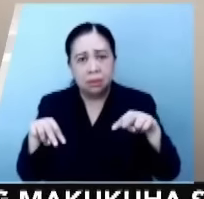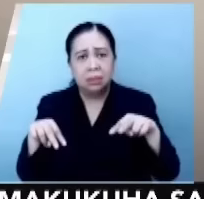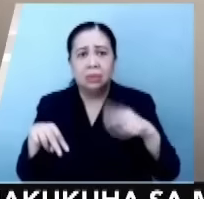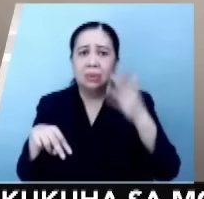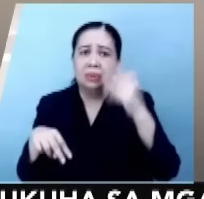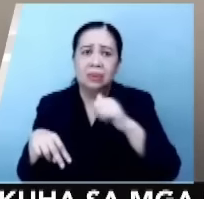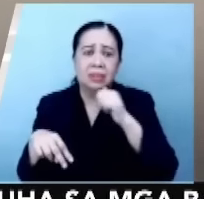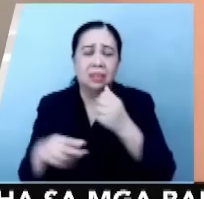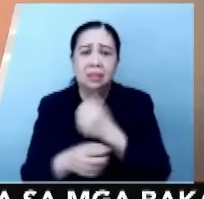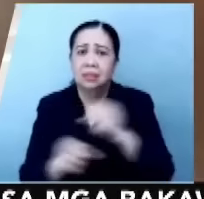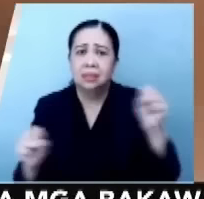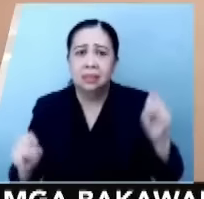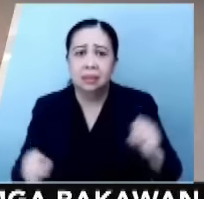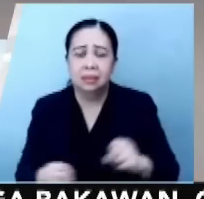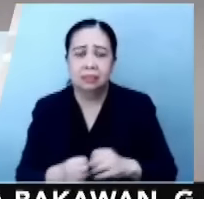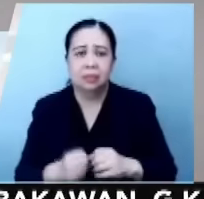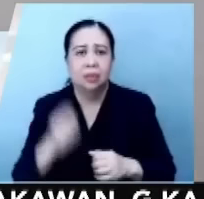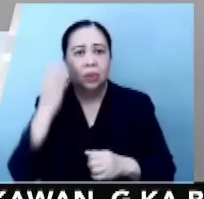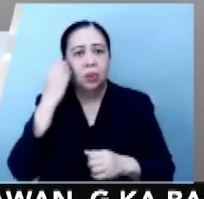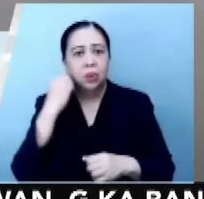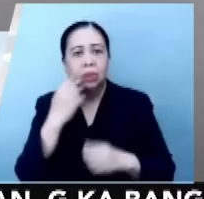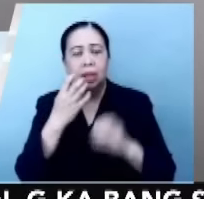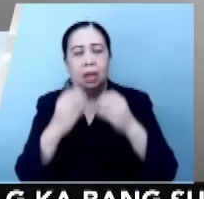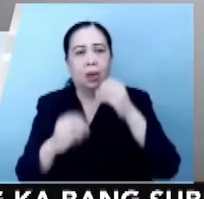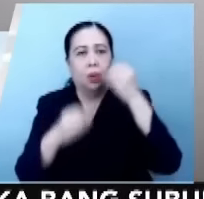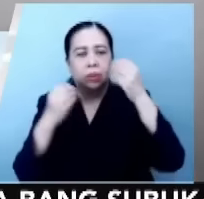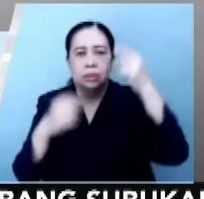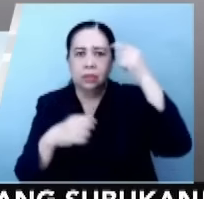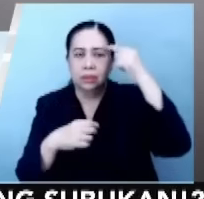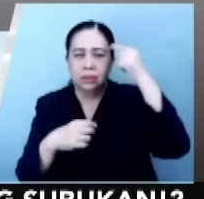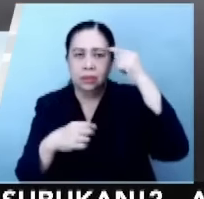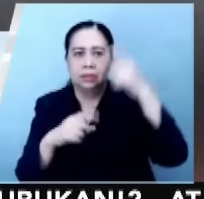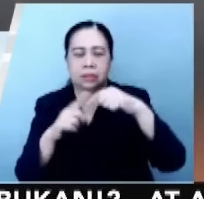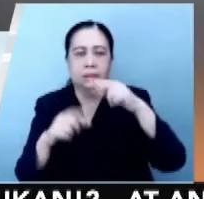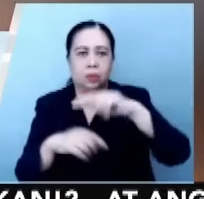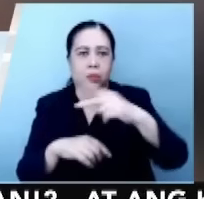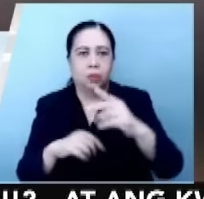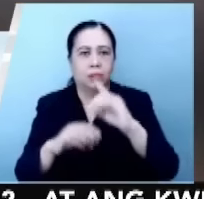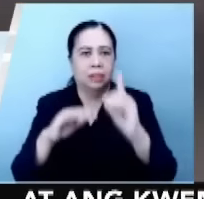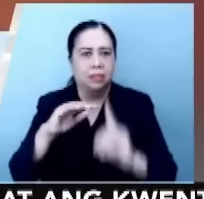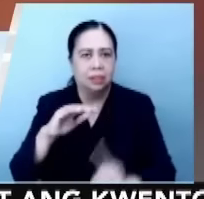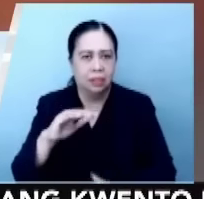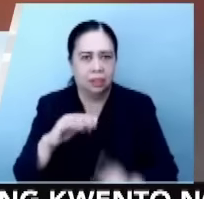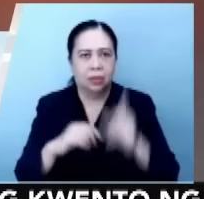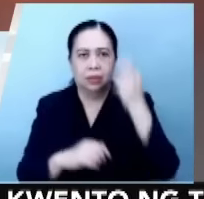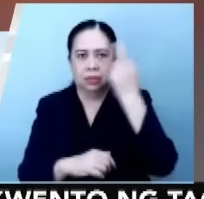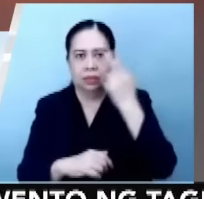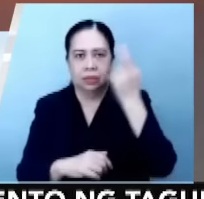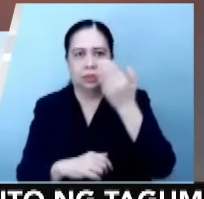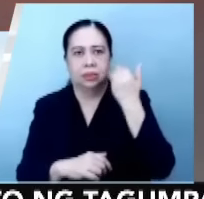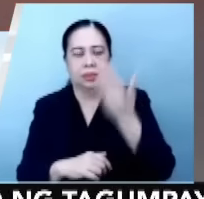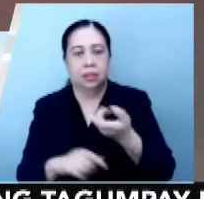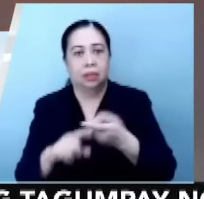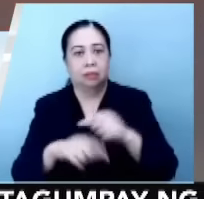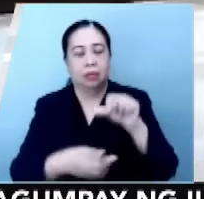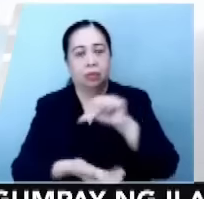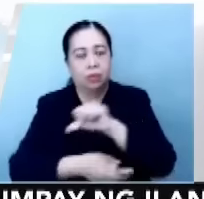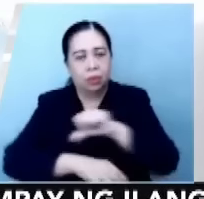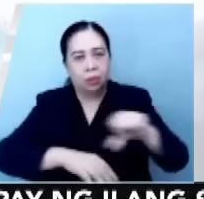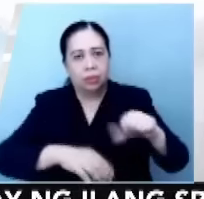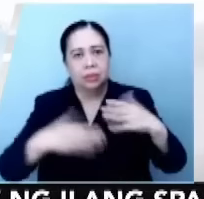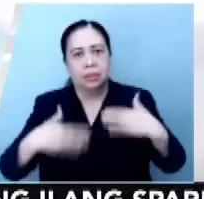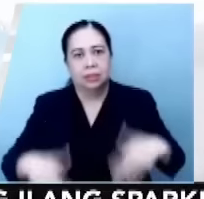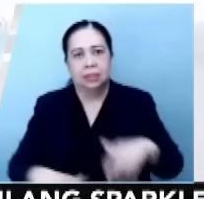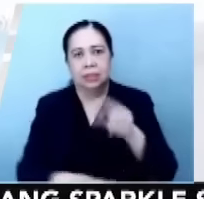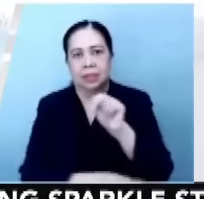sinagip? Kakulangan ng oxygen sa utak, bunsod ng pagkalunod, ang cause of death ni Caguay, base sa autopsy ng NBI.